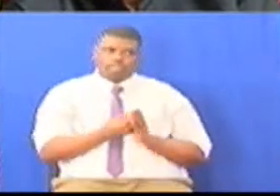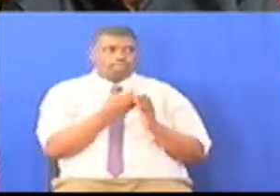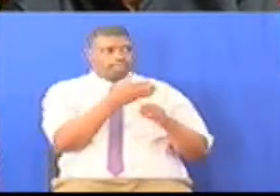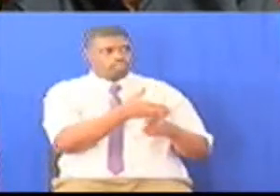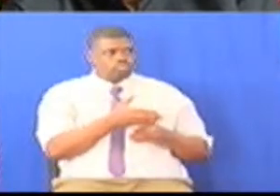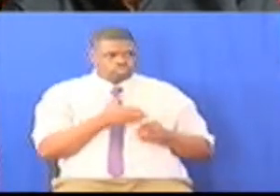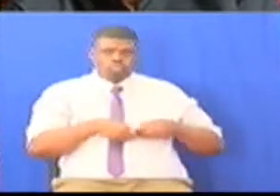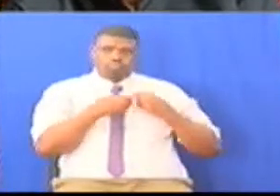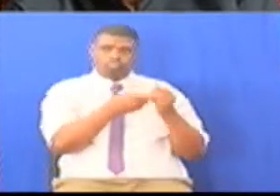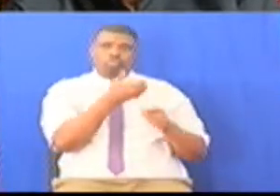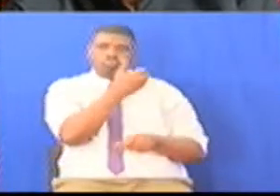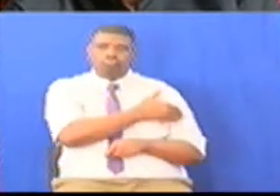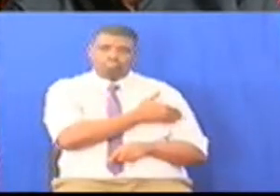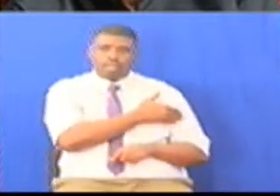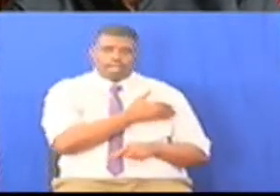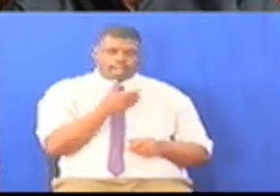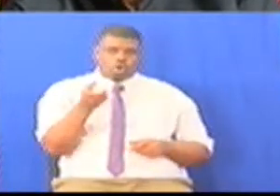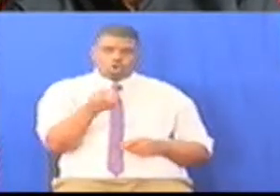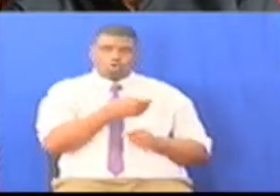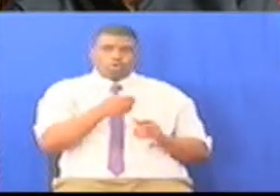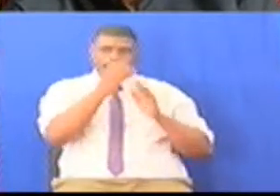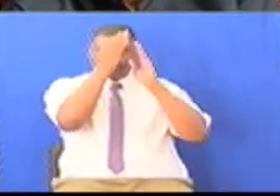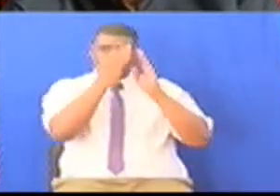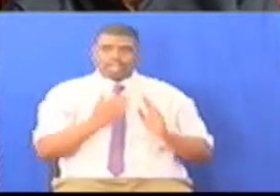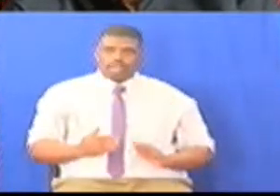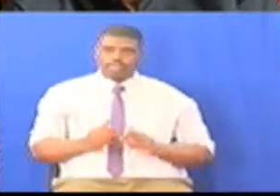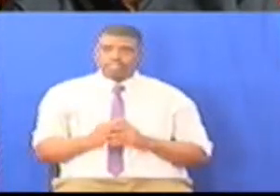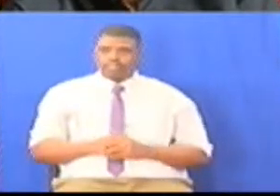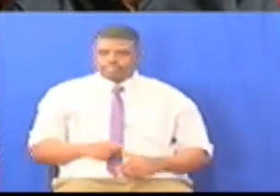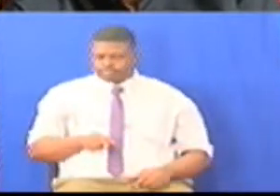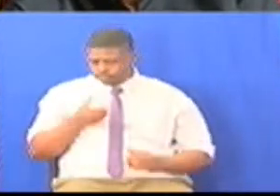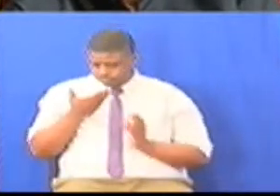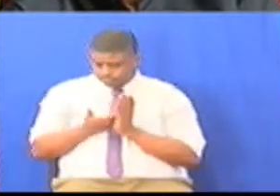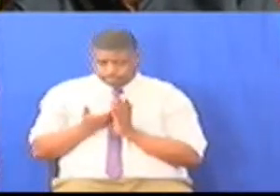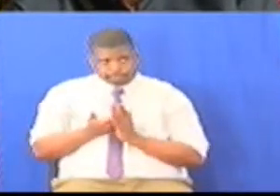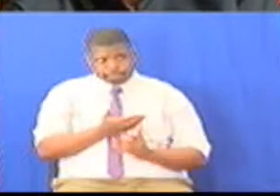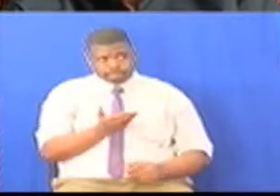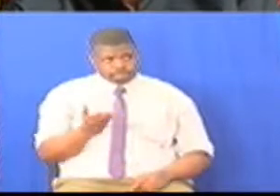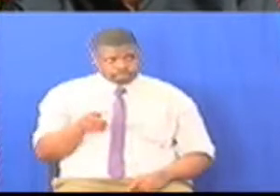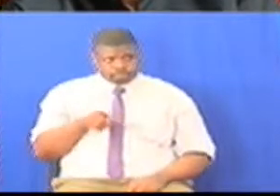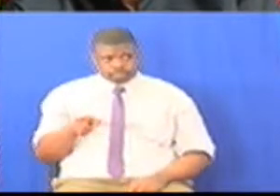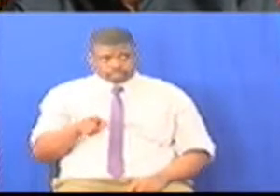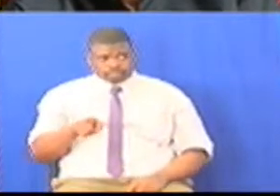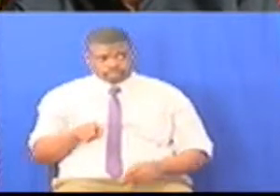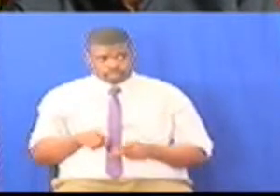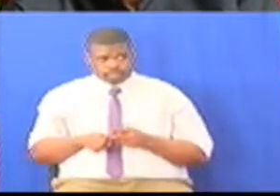huduma ya ukodishaji wa minara. Mheshimiwa Spika, pendekezo la kuondoa makampuni hayo